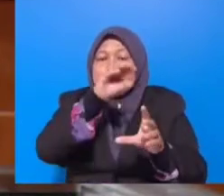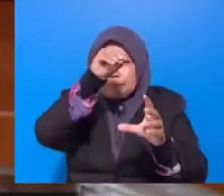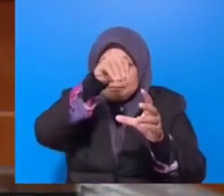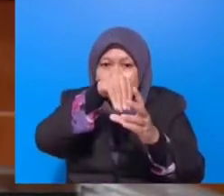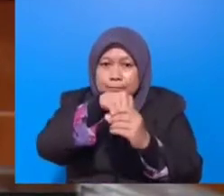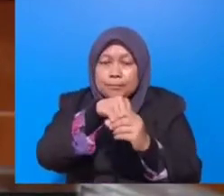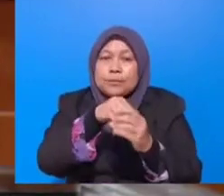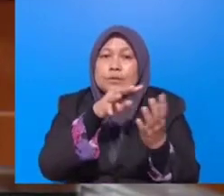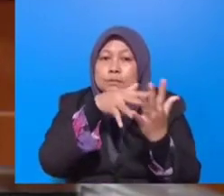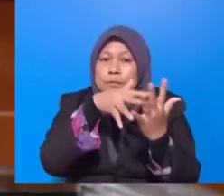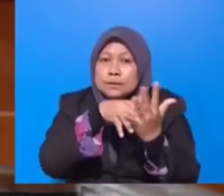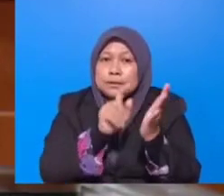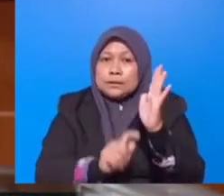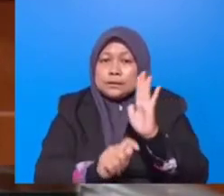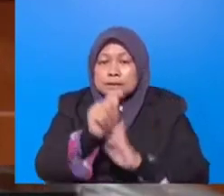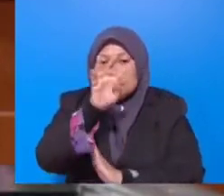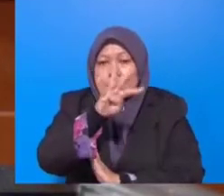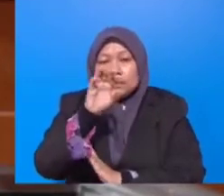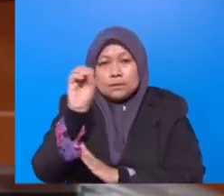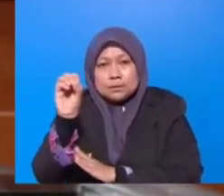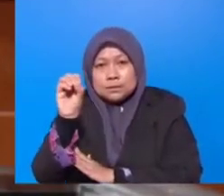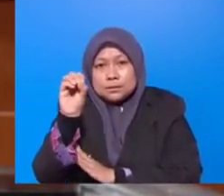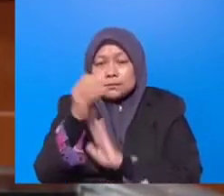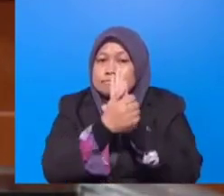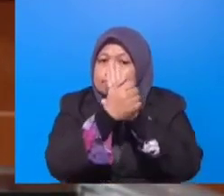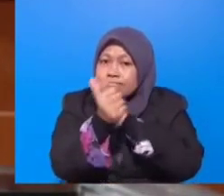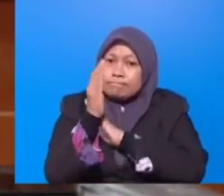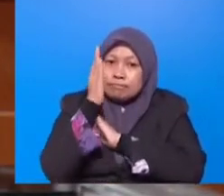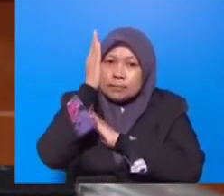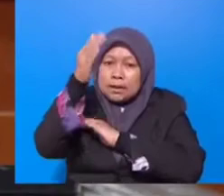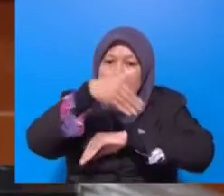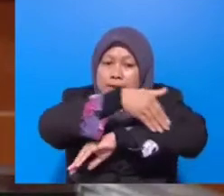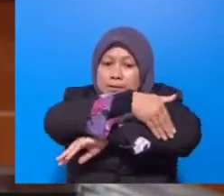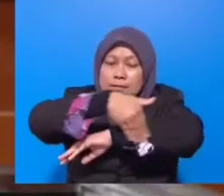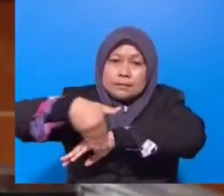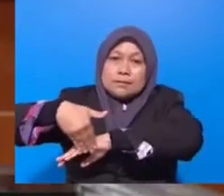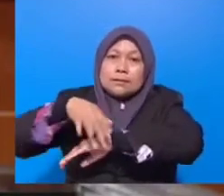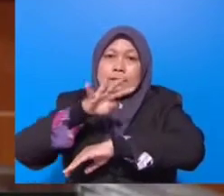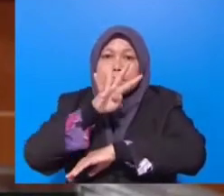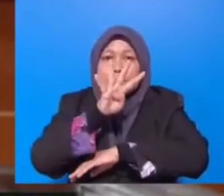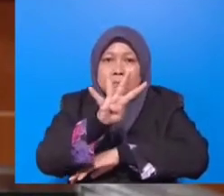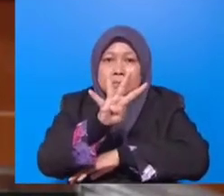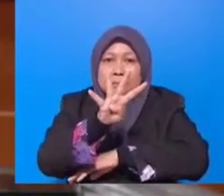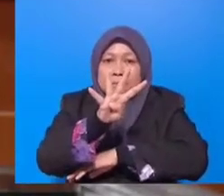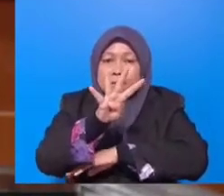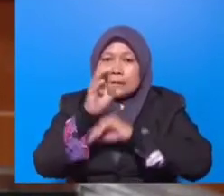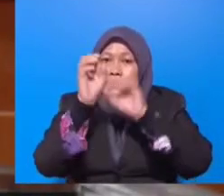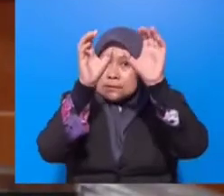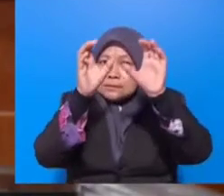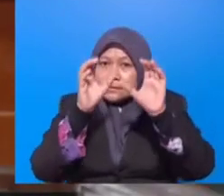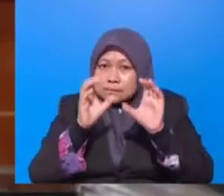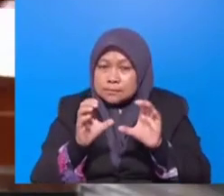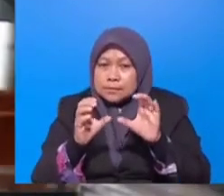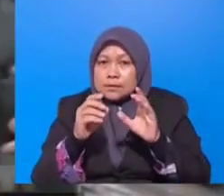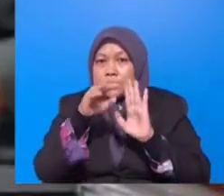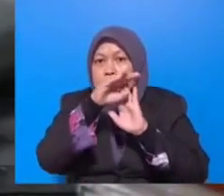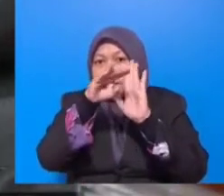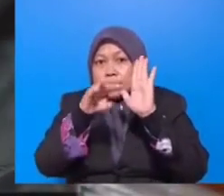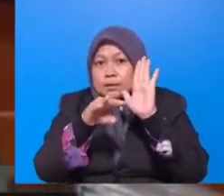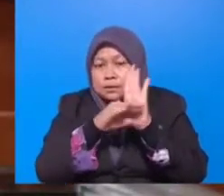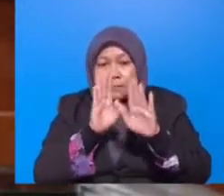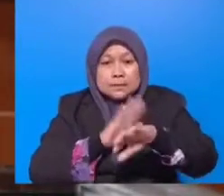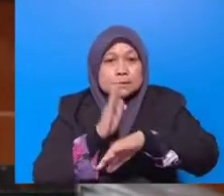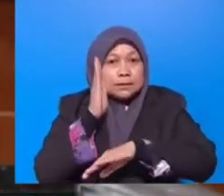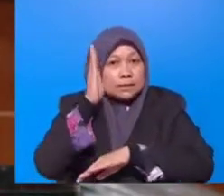headshoot popcorn Jiro future-proof taylor's yang menggariskan 4 t1z yaitu kelompok